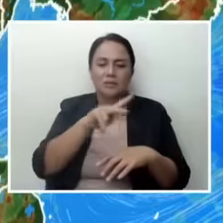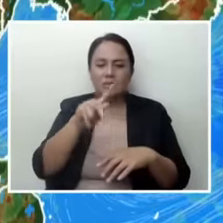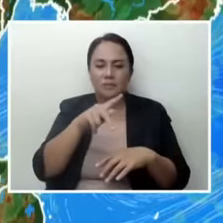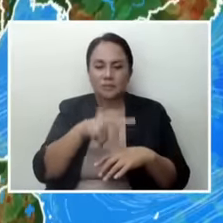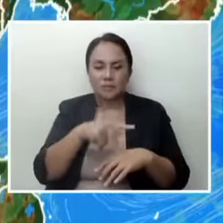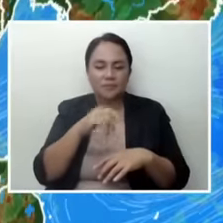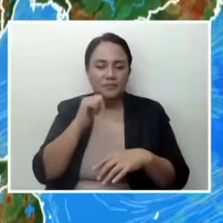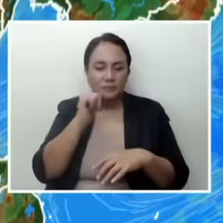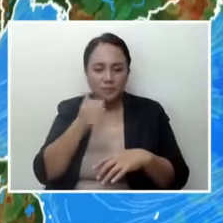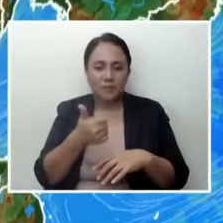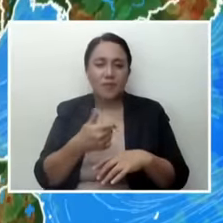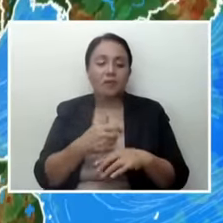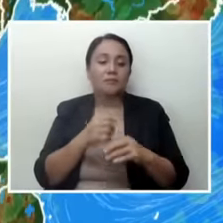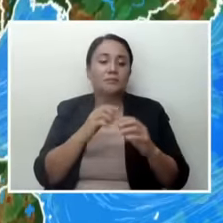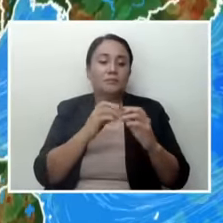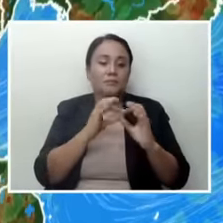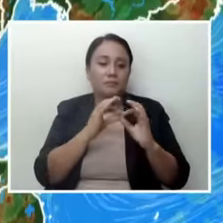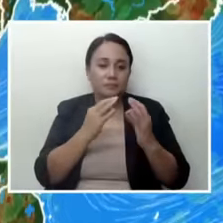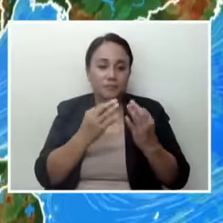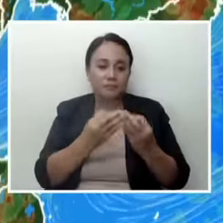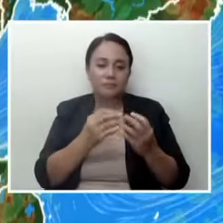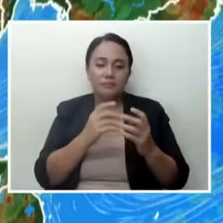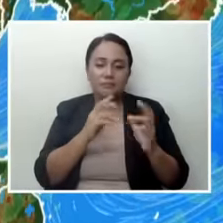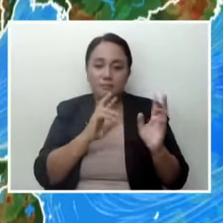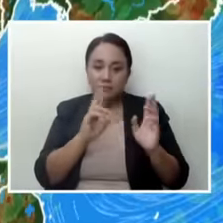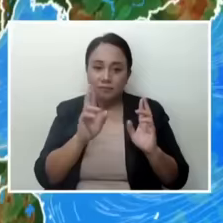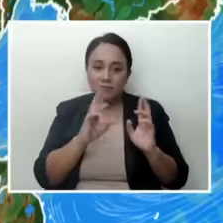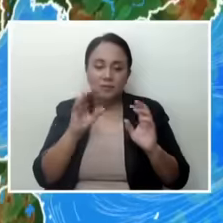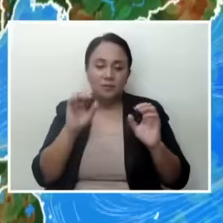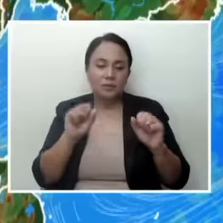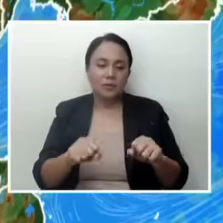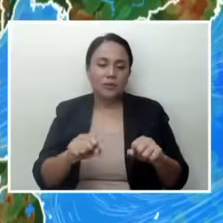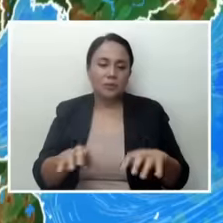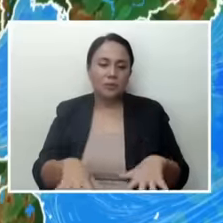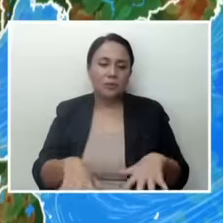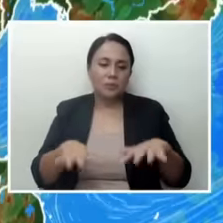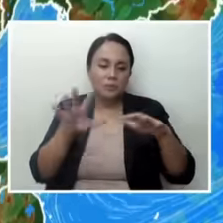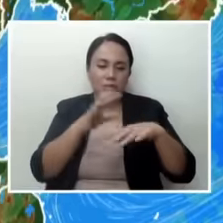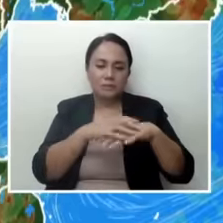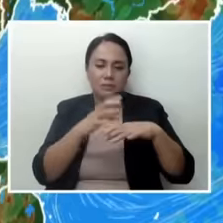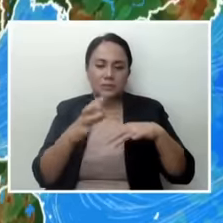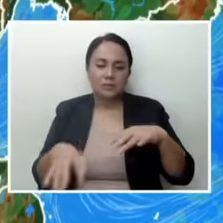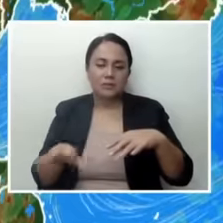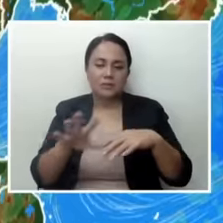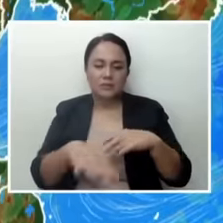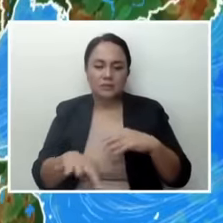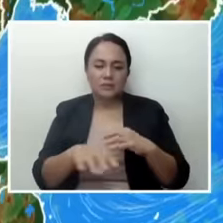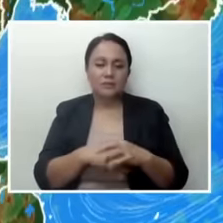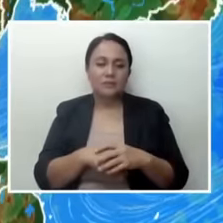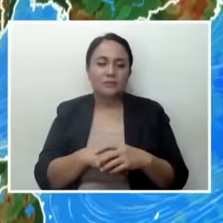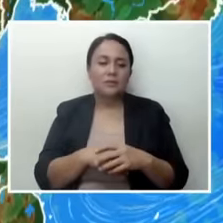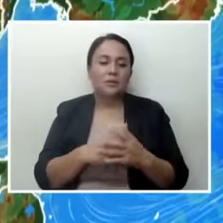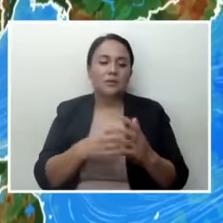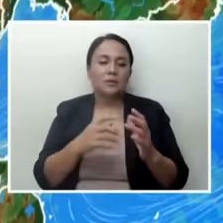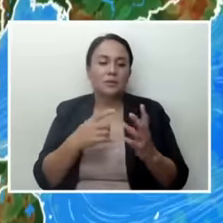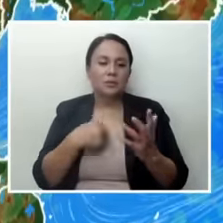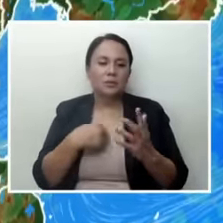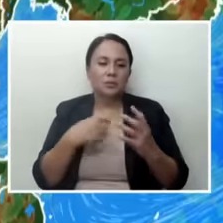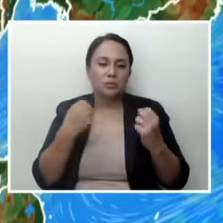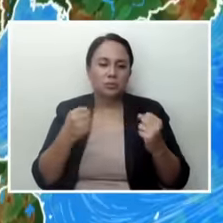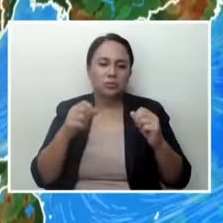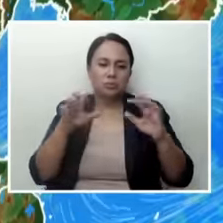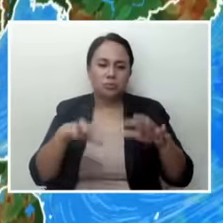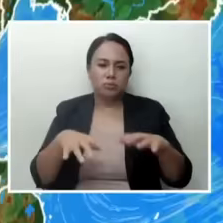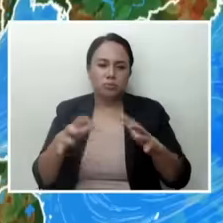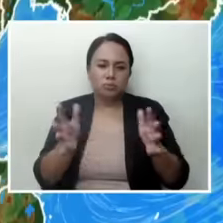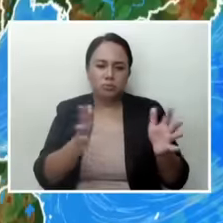bukas. Kapamilya, maging listo at handa dahil posible ang mga pagbaha at landslide sa mga lugar na iyan. Bahagyan namang lalakas ang amihan